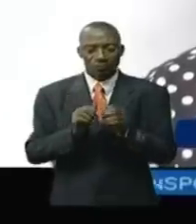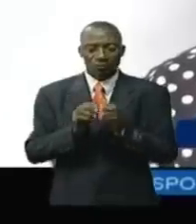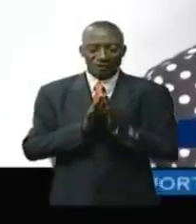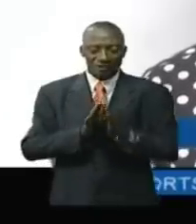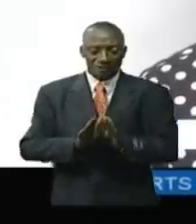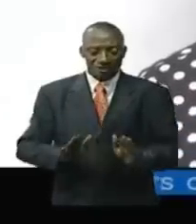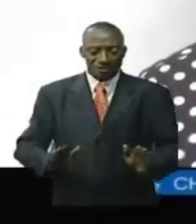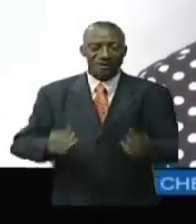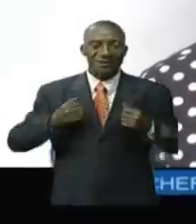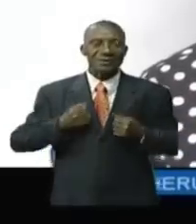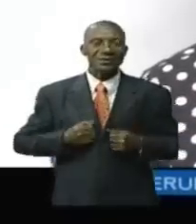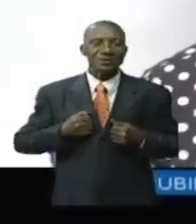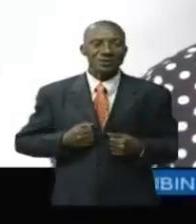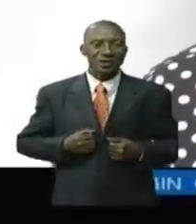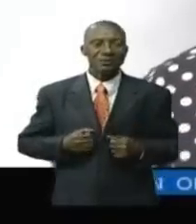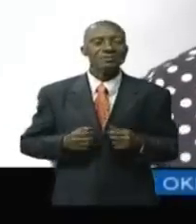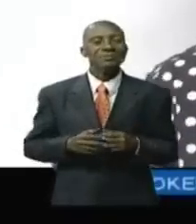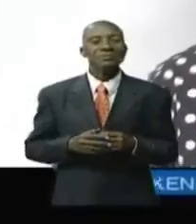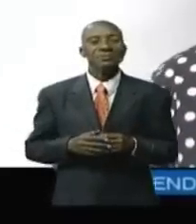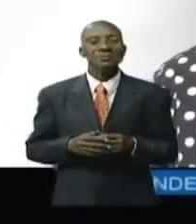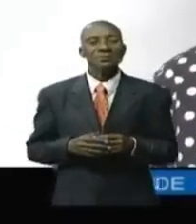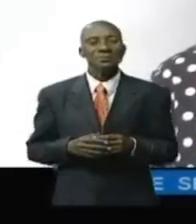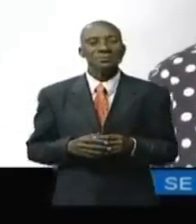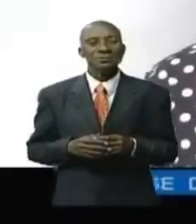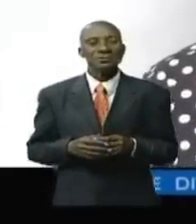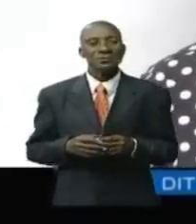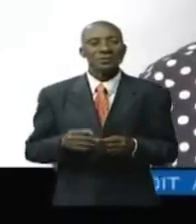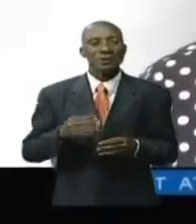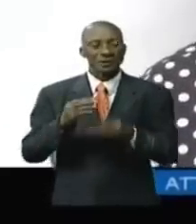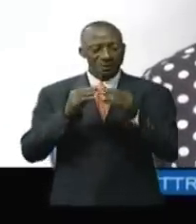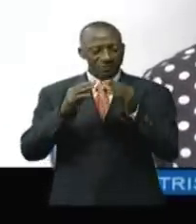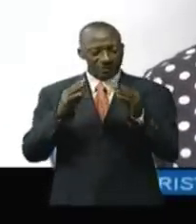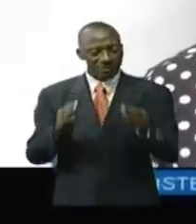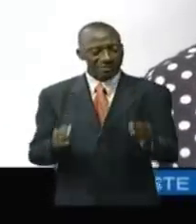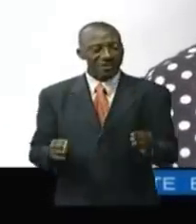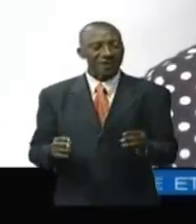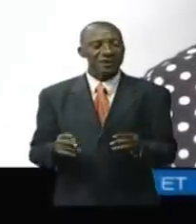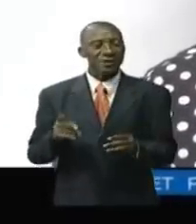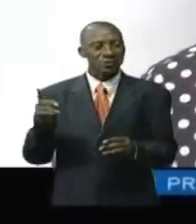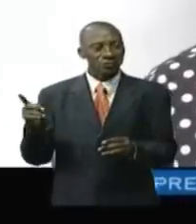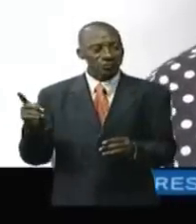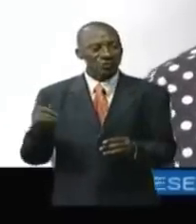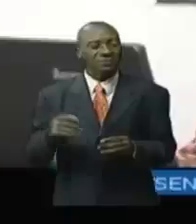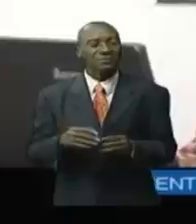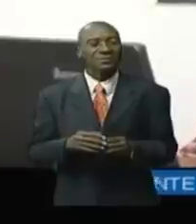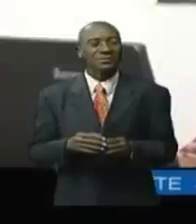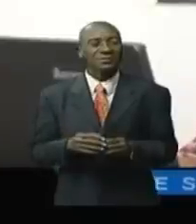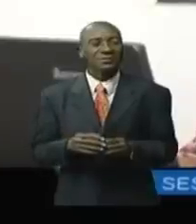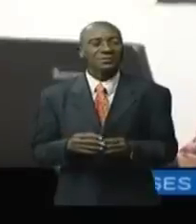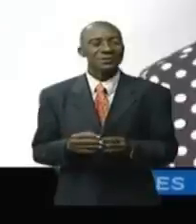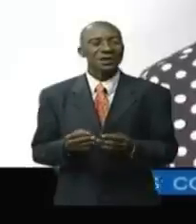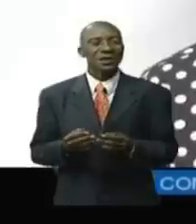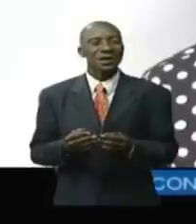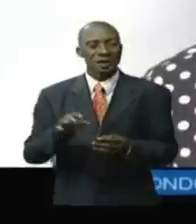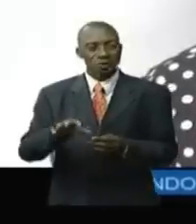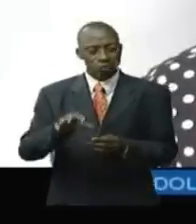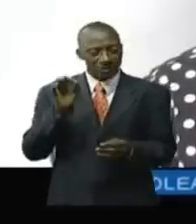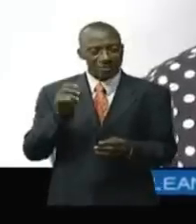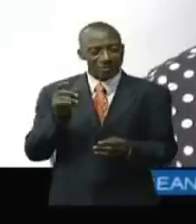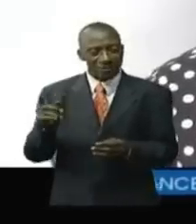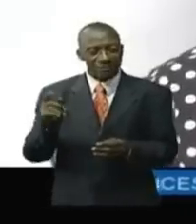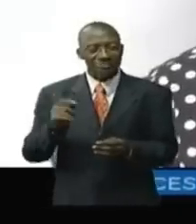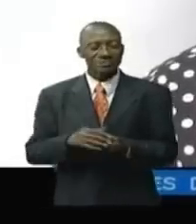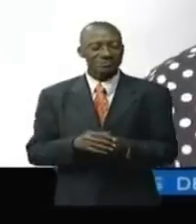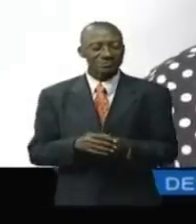les aider à renforcer leurs compétences. Le ministère a mis un cadre de référence idéal qui est les normes